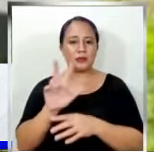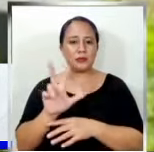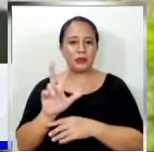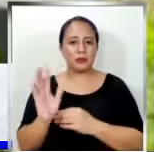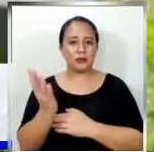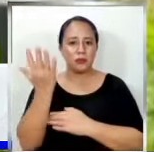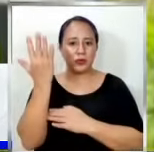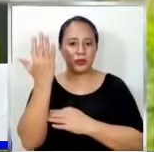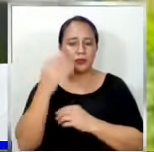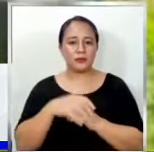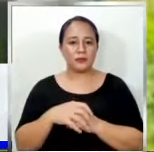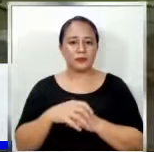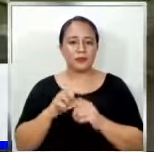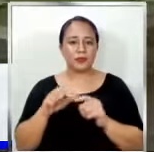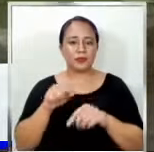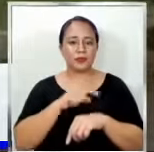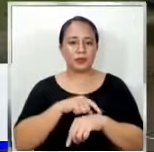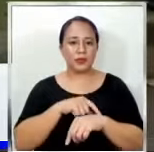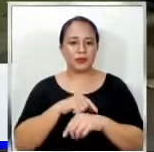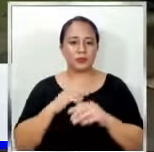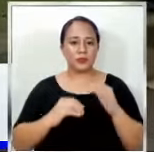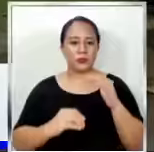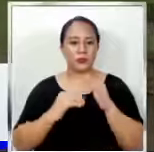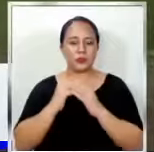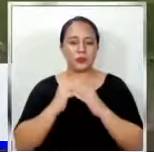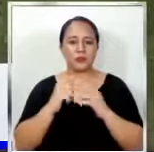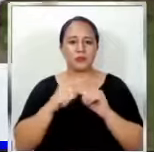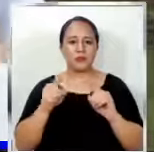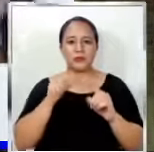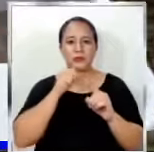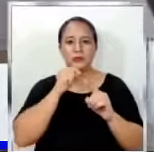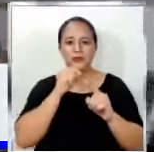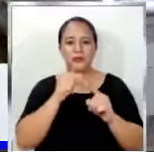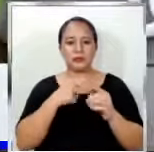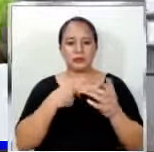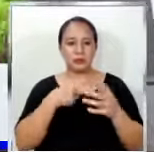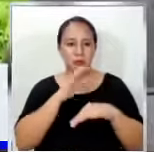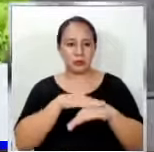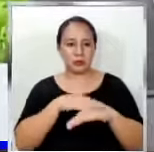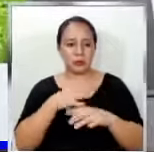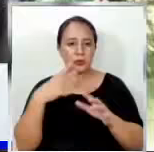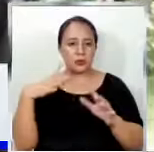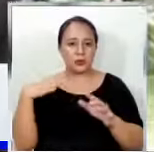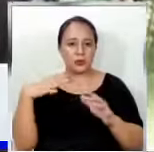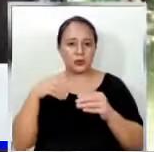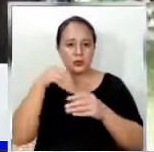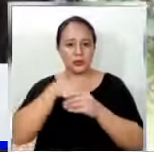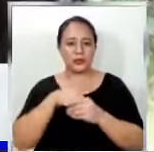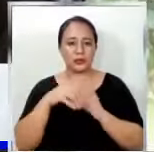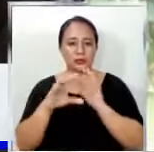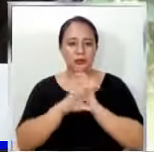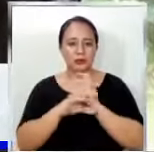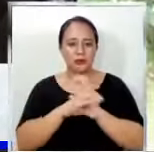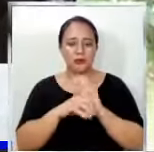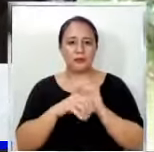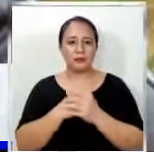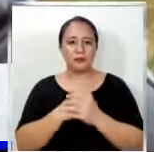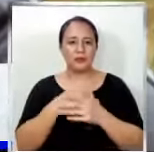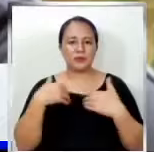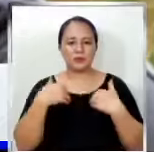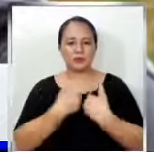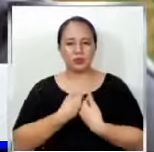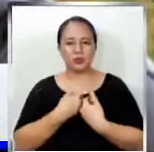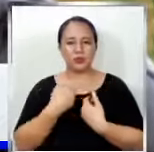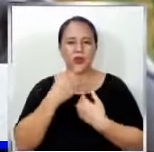araw, oras pa ng curfew. Di naman daw sila nasita dahil naghintay raw sila sa loob ng sasakyan. Pagod po, sobrang init.